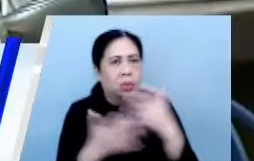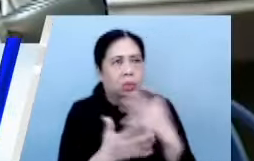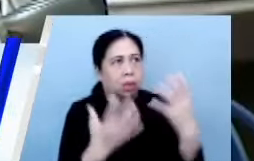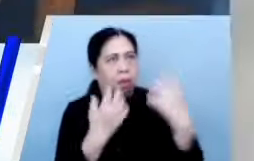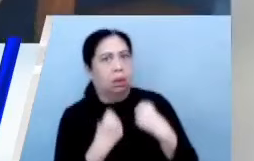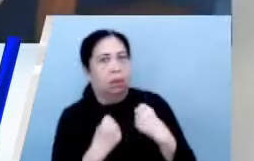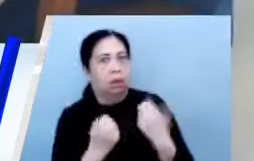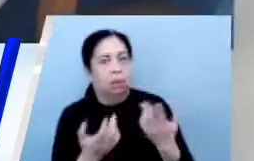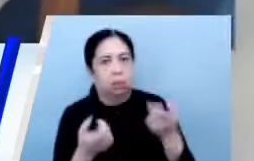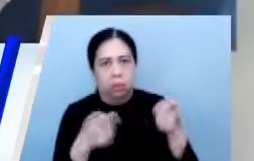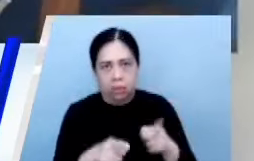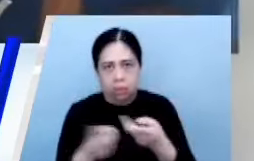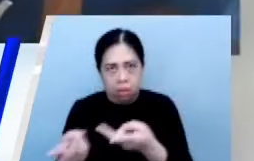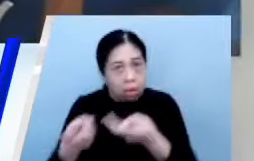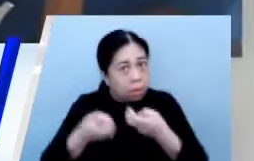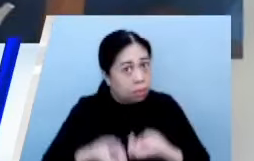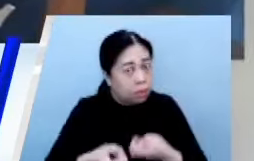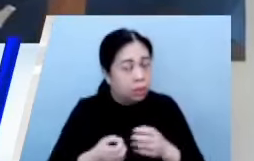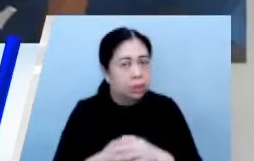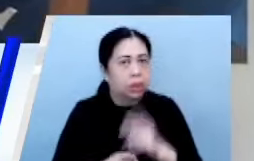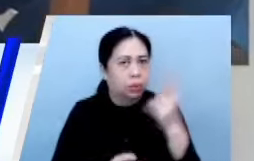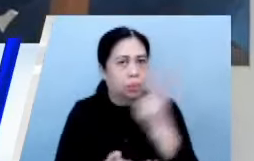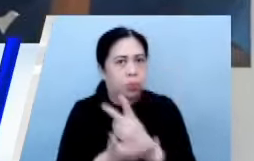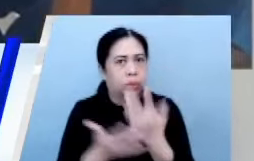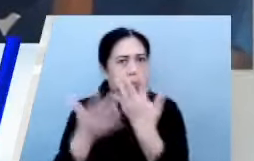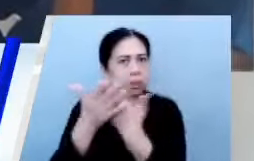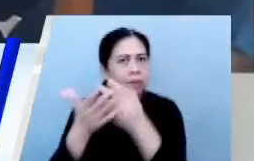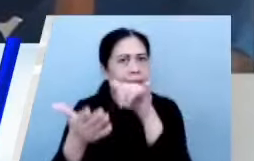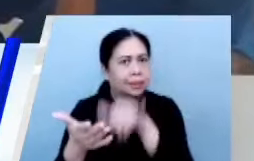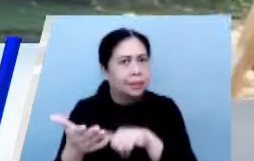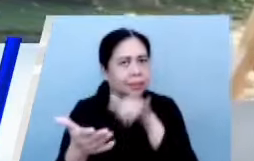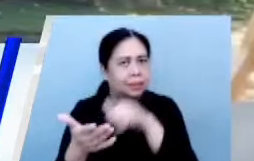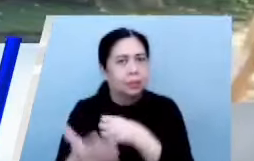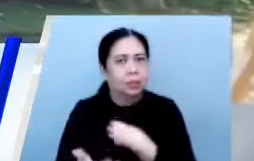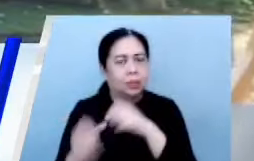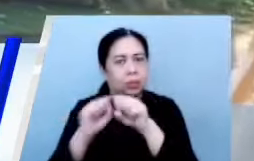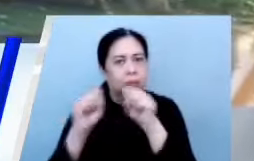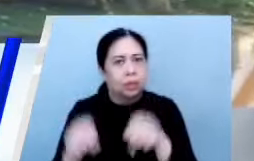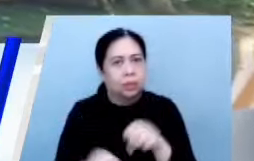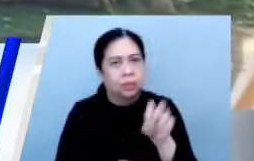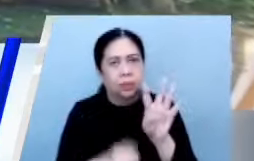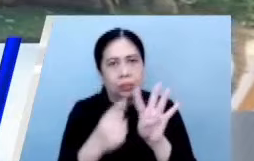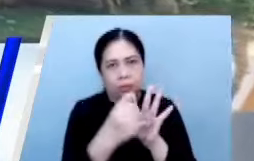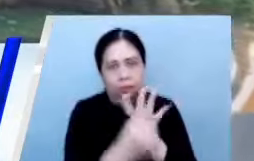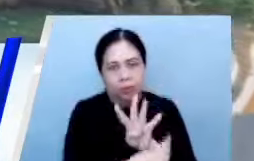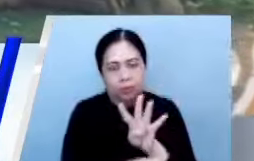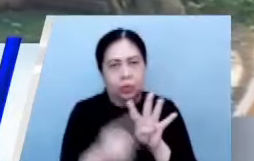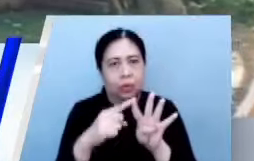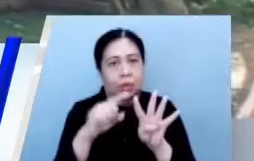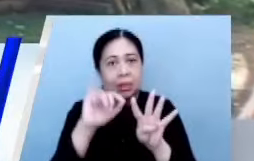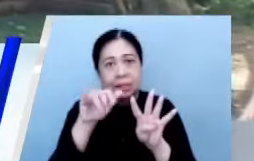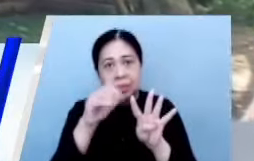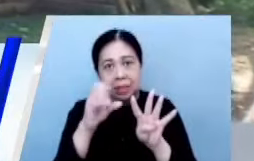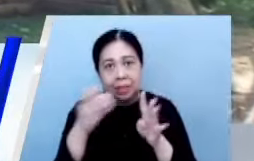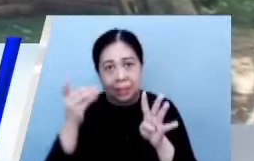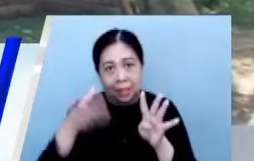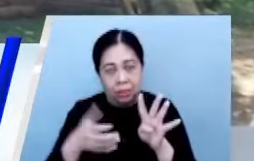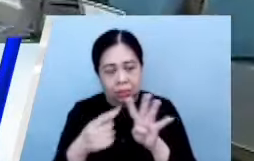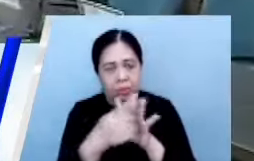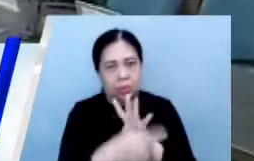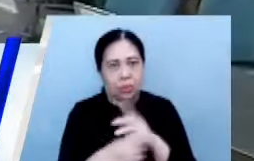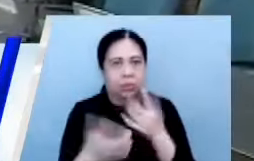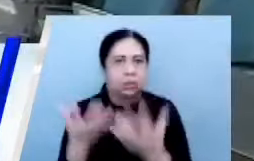yung ganyan. 2 linggo nang nakakulong sa Katanawan Police Station si Castro at 3 kasama dahil sa reklamong destructive